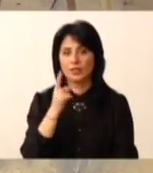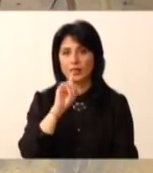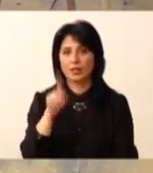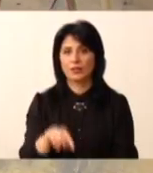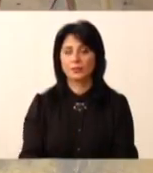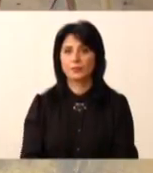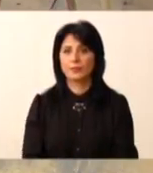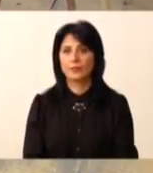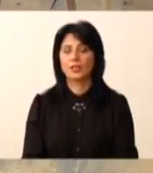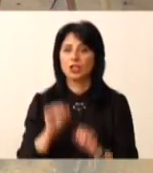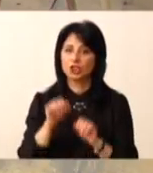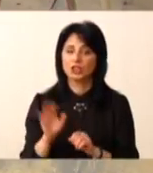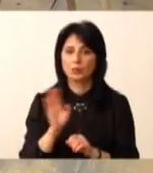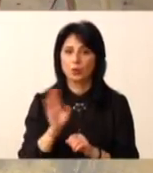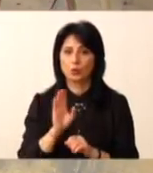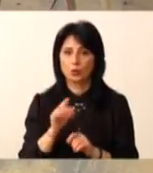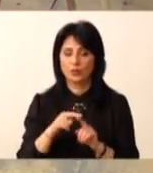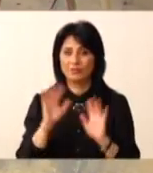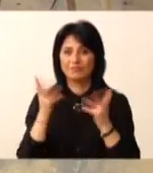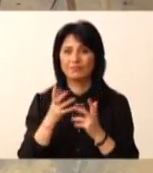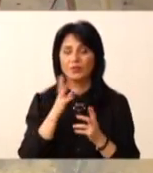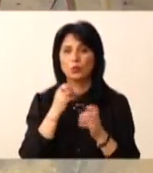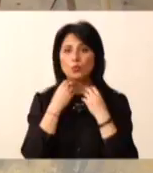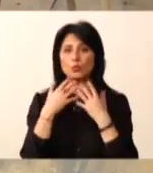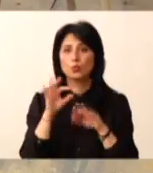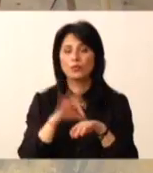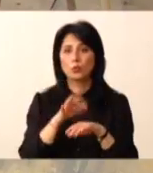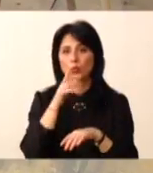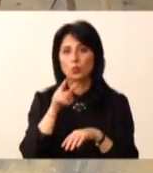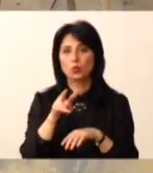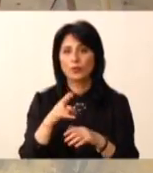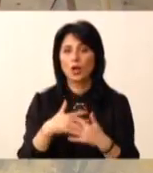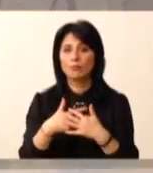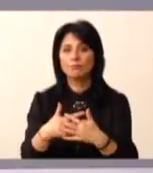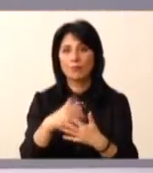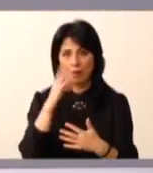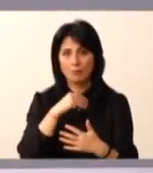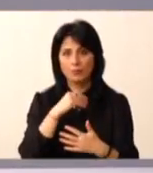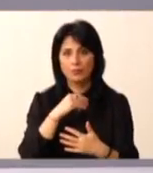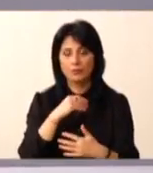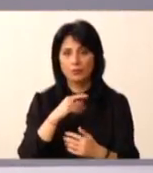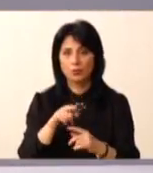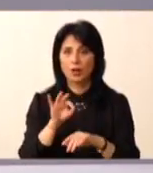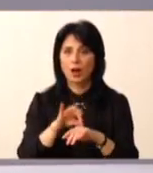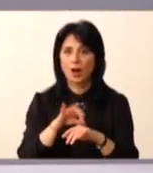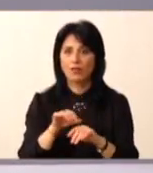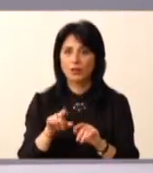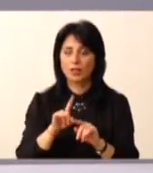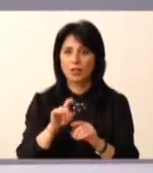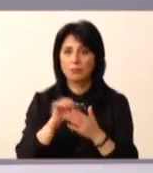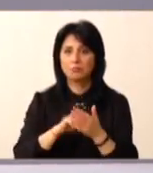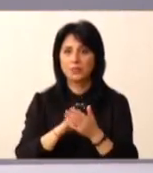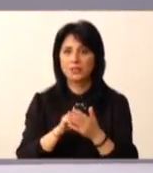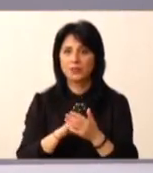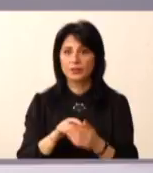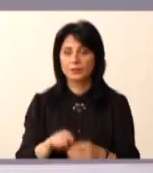კითხვაზე პასუხი. შეიძლება თუ არა აუტოიმუნური თიროიდიტის დიაგნოზით ოსულობის დაგეგმა და შეიძლება თუ არა ეს დაავადება უშუალოდ მიზეზი